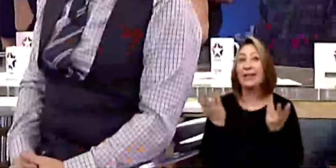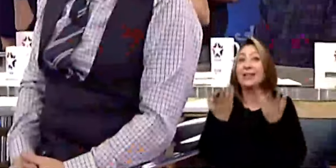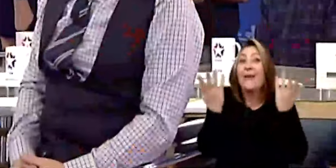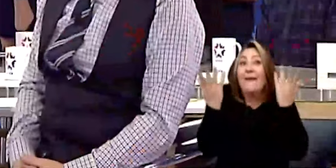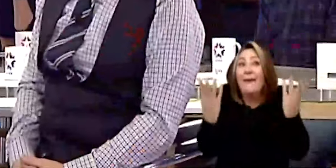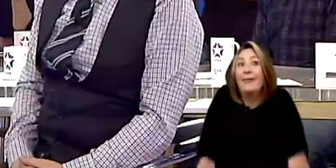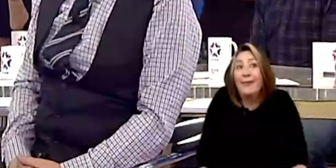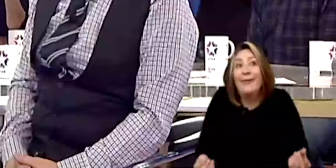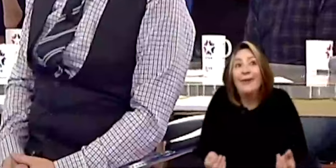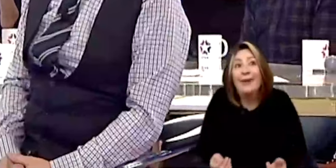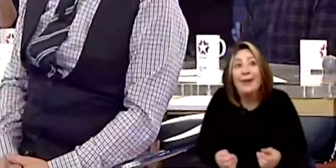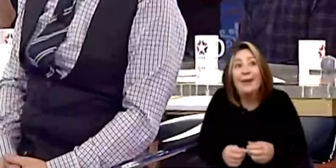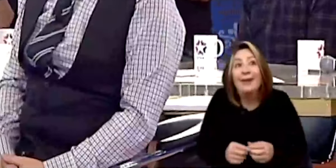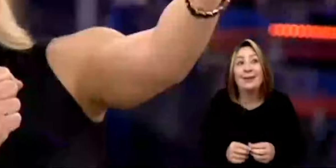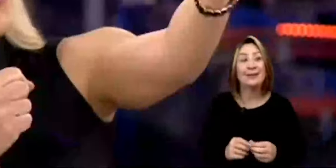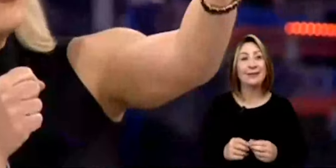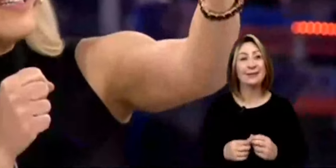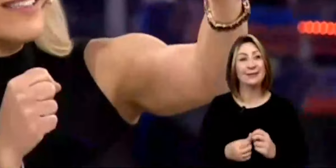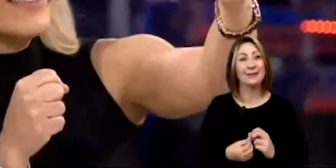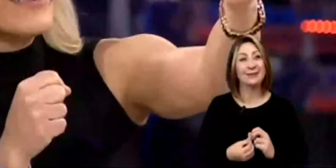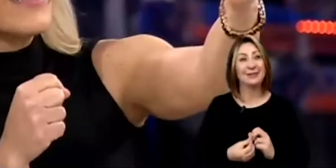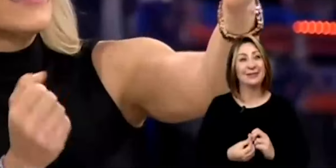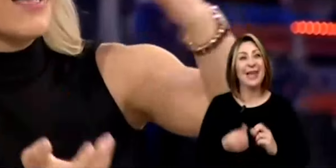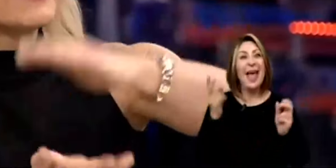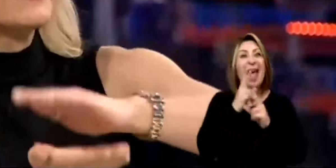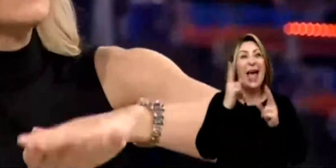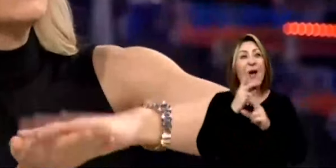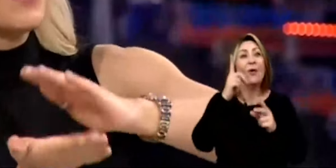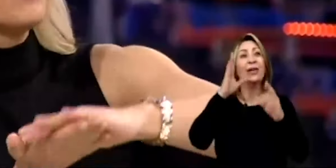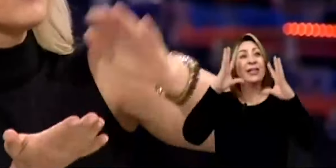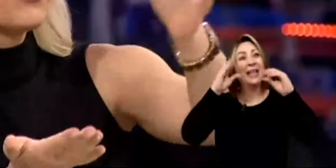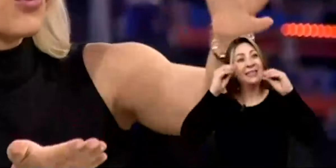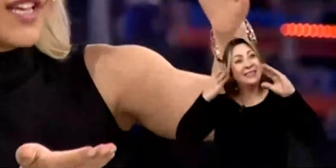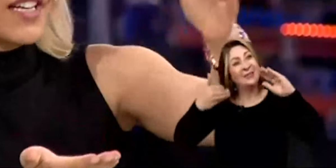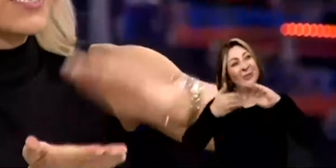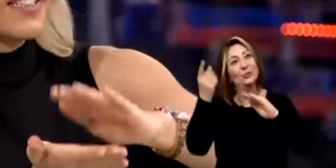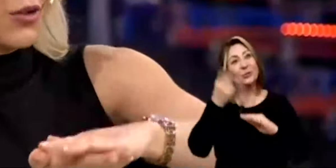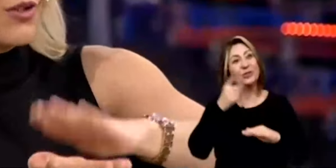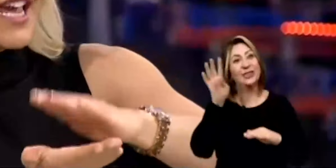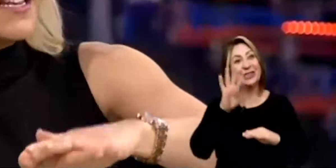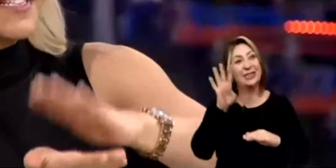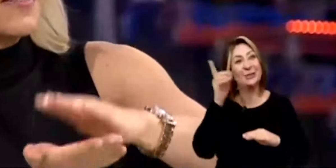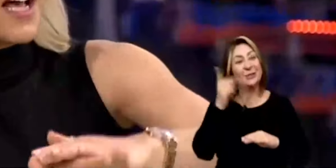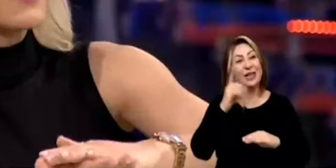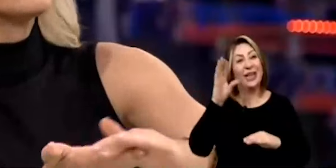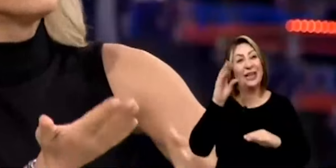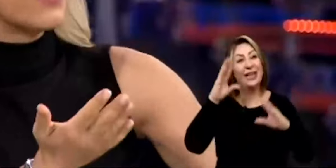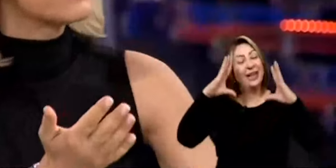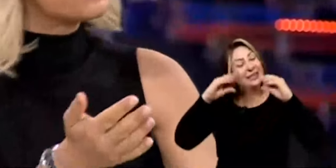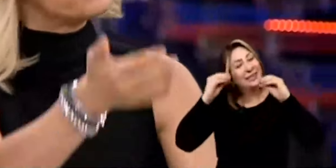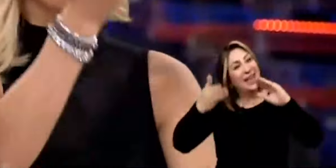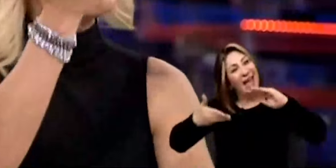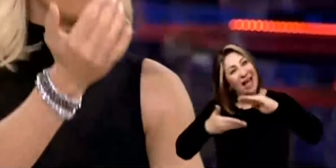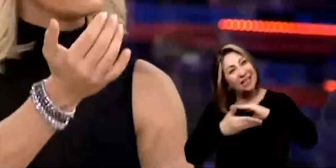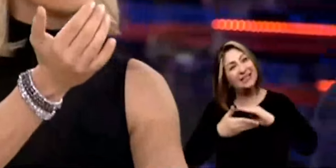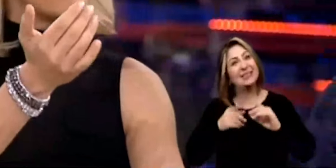ne oluyor? Ben bir şey söyleyeyim mi? Onların hemen kalk. Yastığının eminim %40'ının %50'sinin yastığının